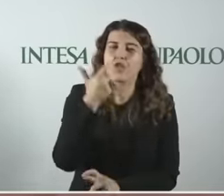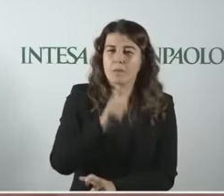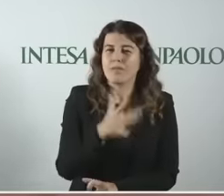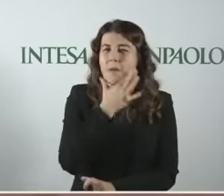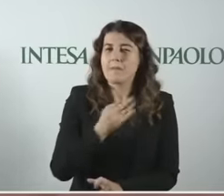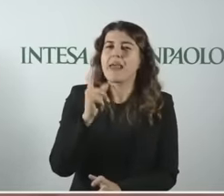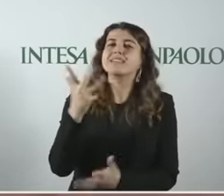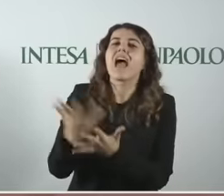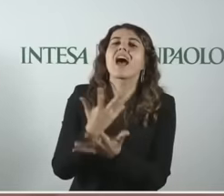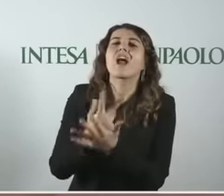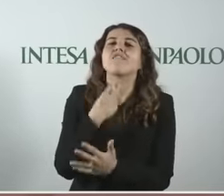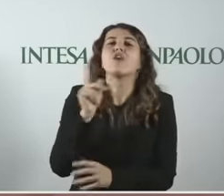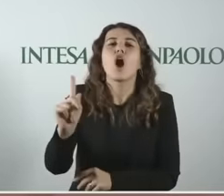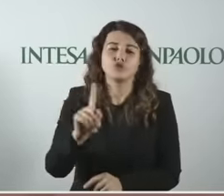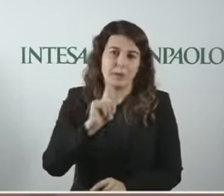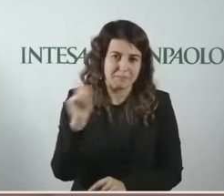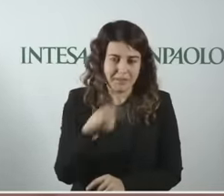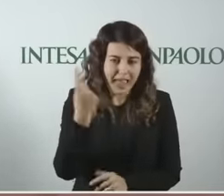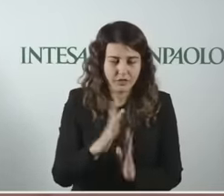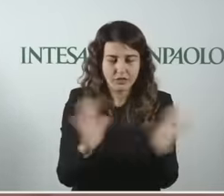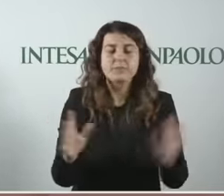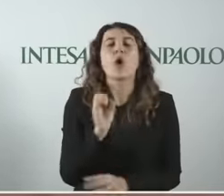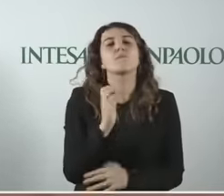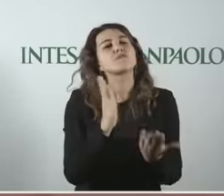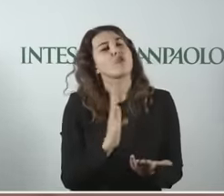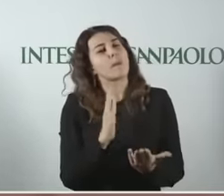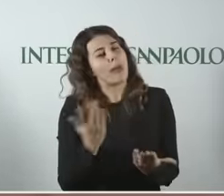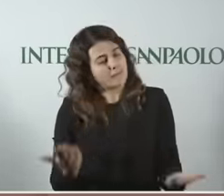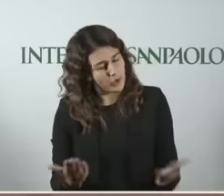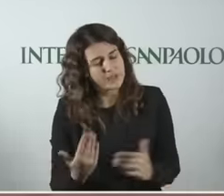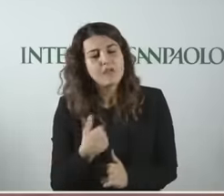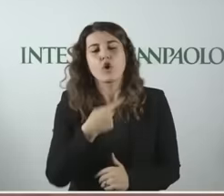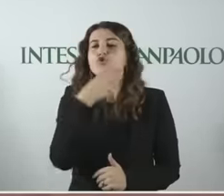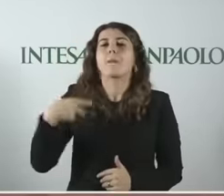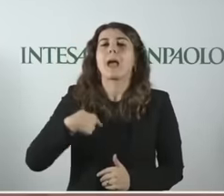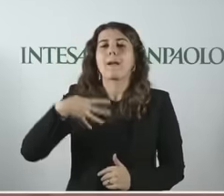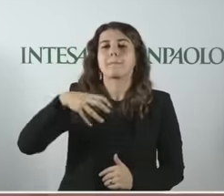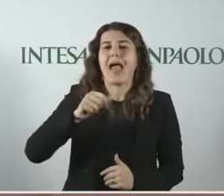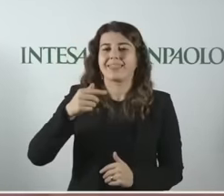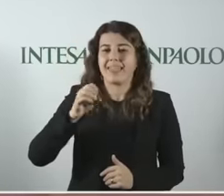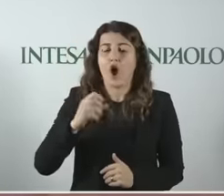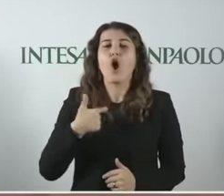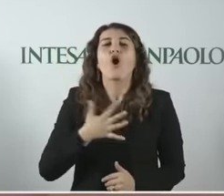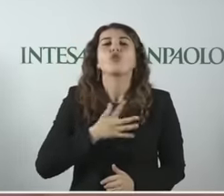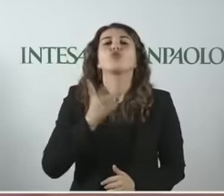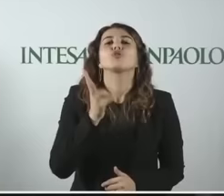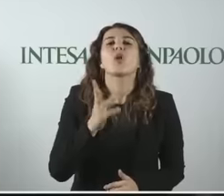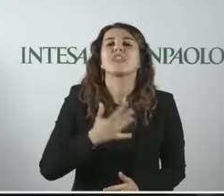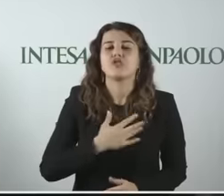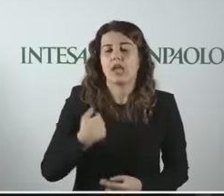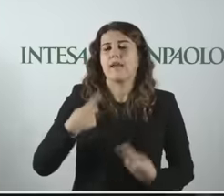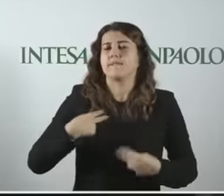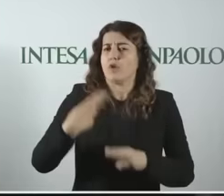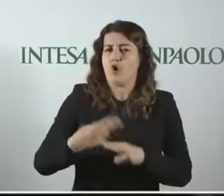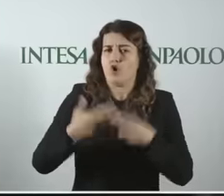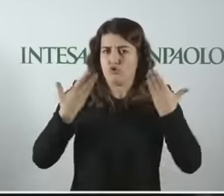bello ascoltarlo professor Barbero Salve Sono Matteo Ho 12 anni e vivo a Roma